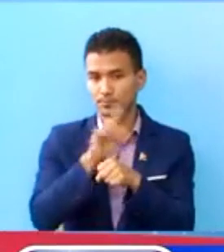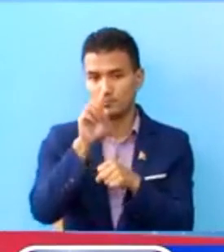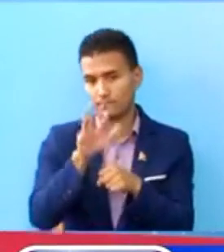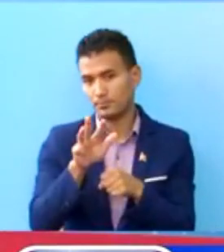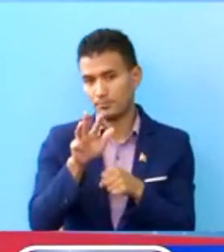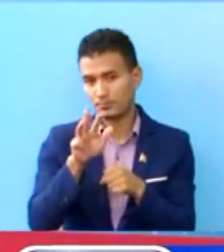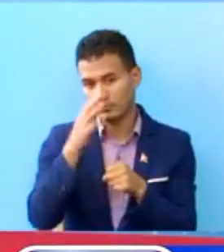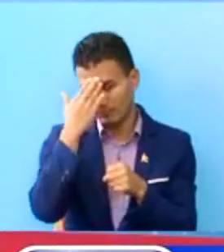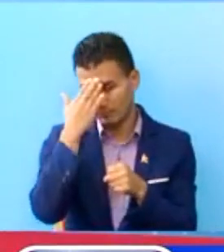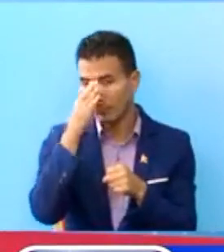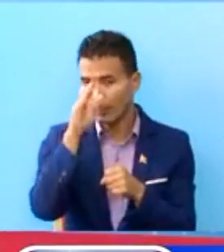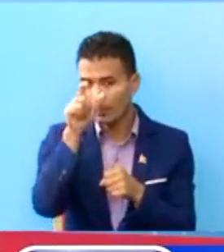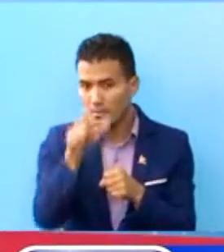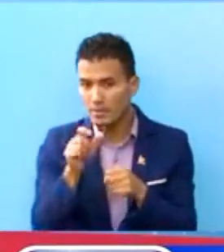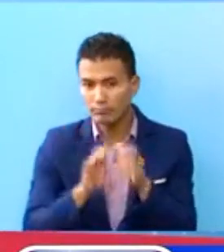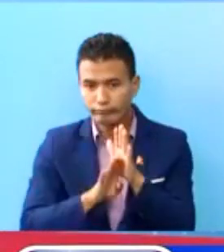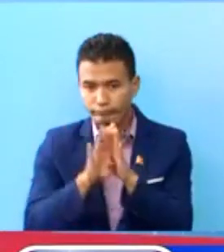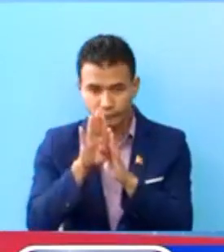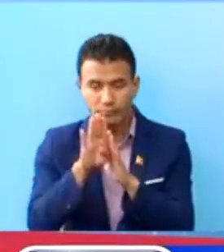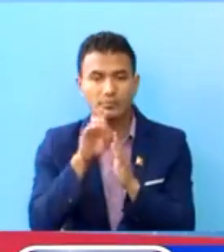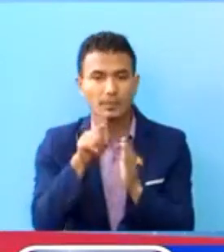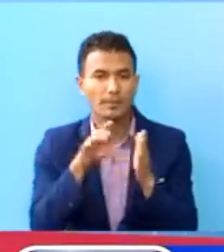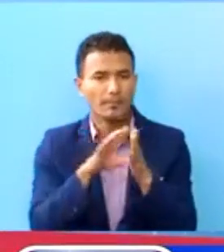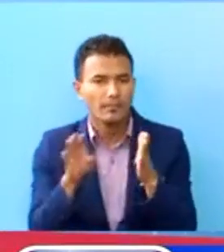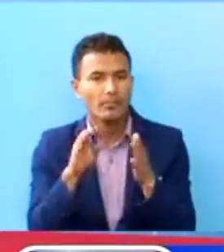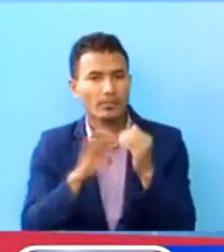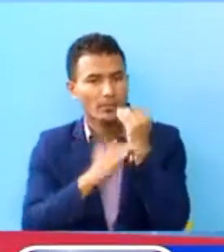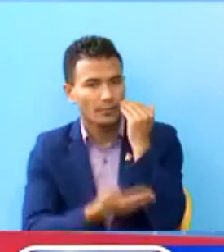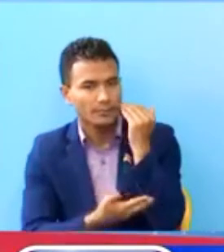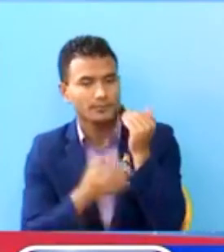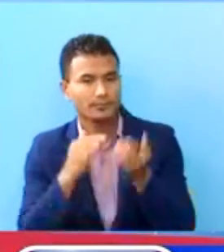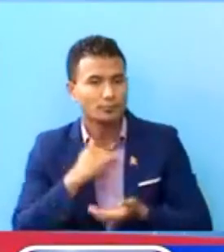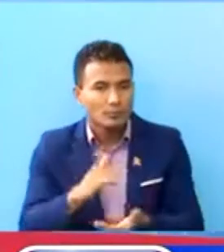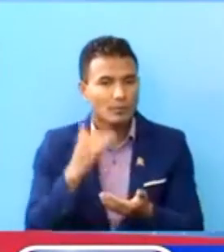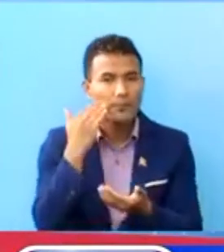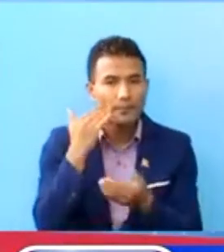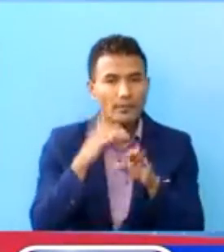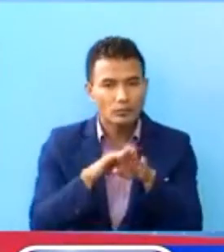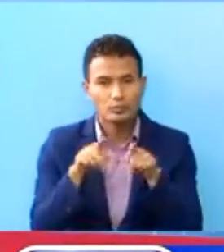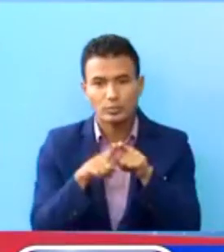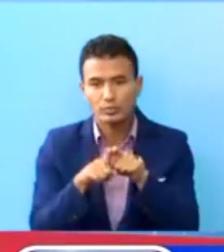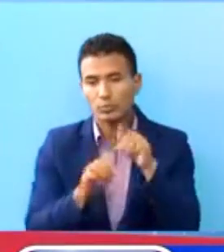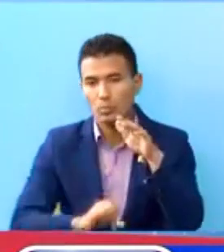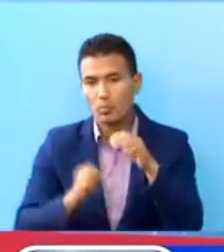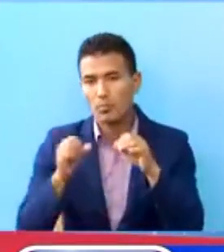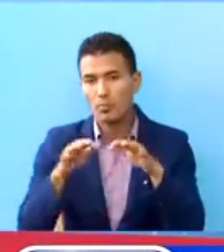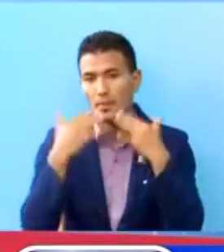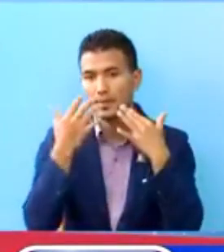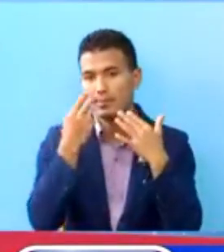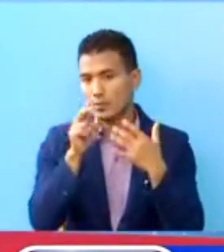COVID-19 को संक्रमितहरू बढ्दै गएको र यसबाट गर्भवती तथा सुत्केरी महिलाहरू समेत प्रभावित